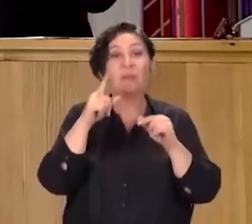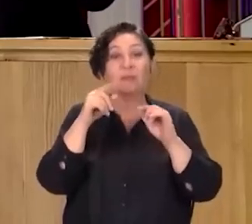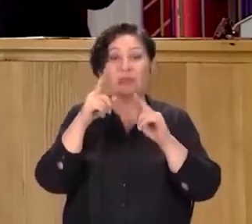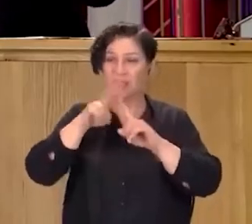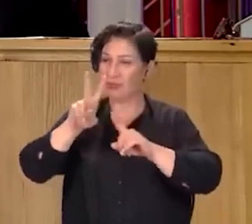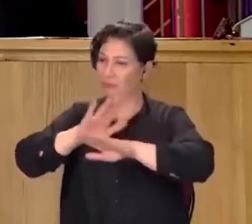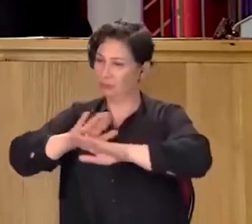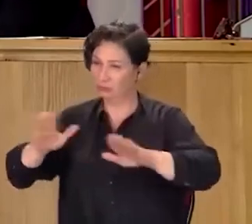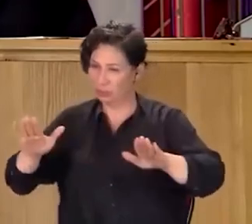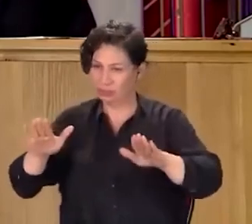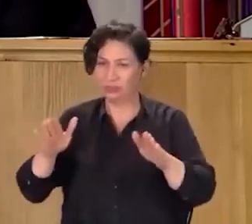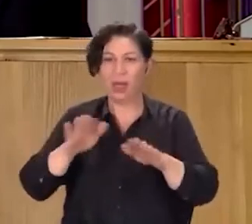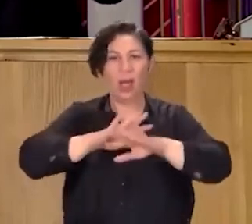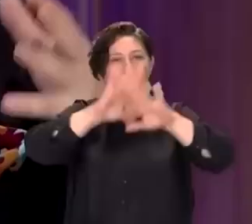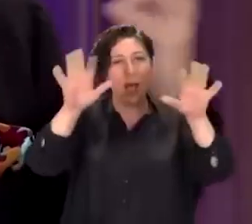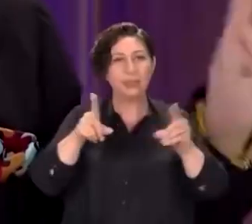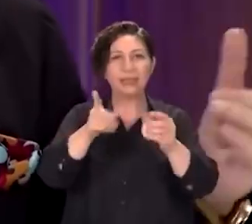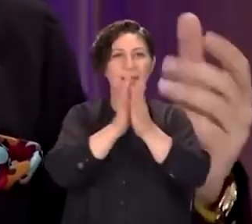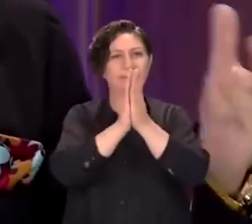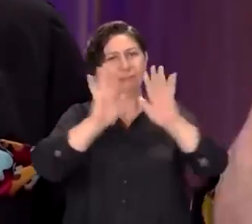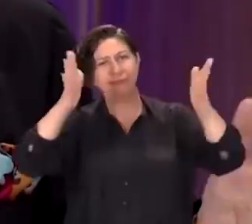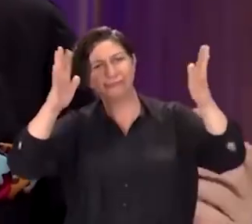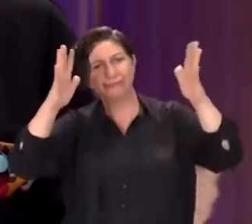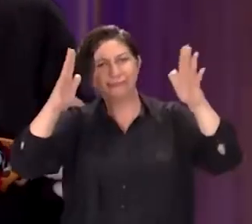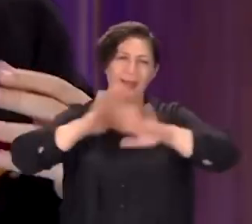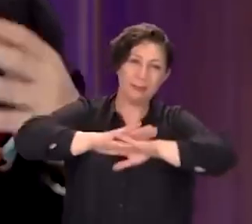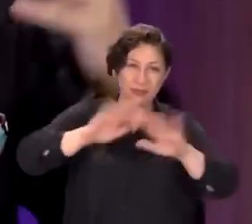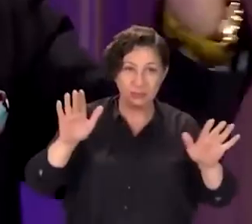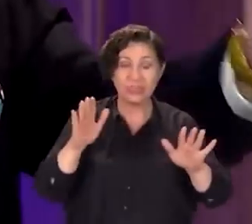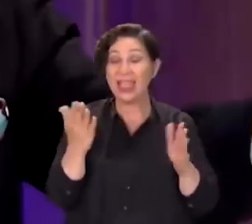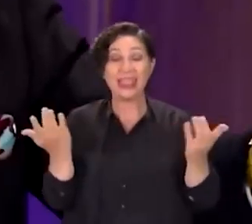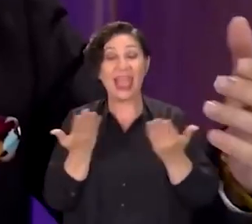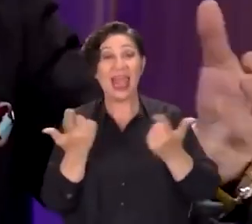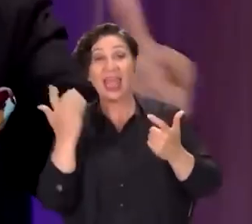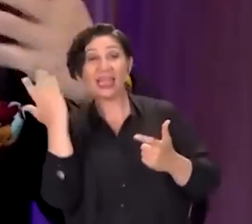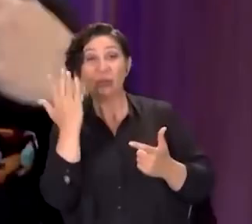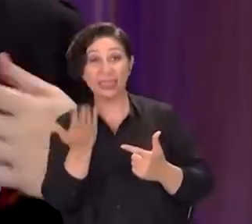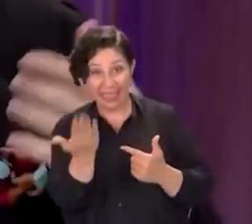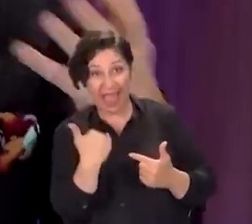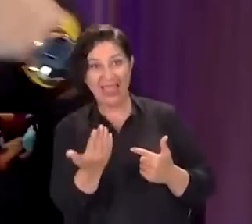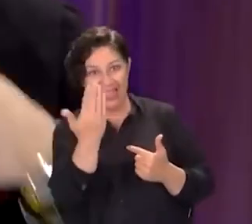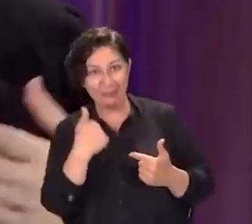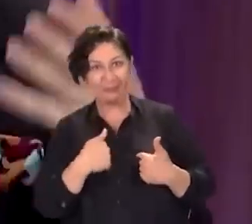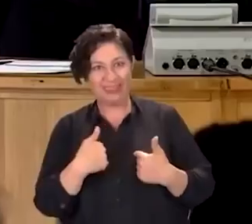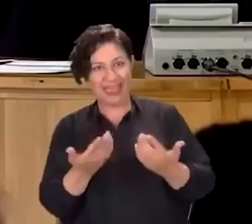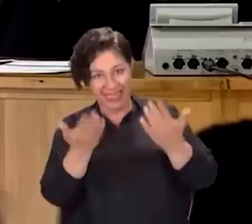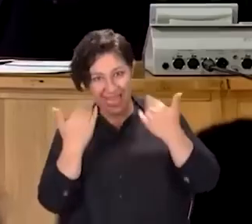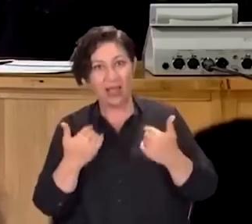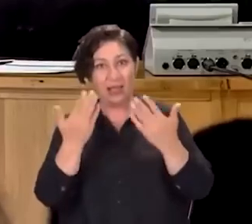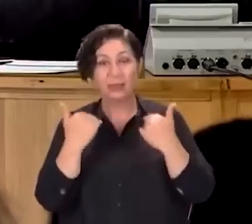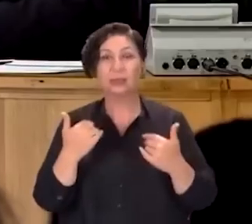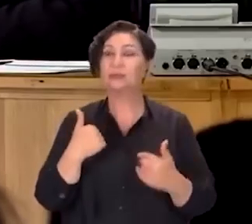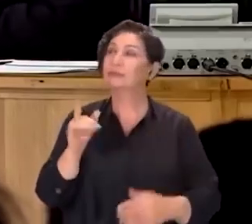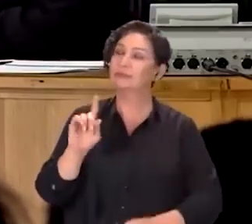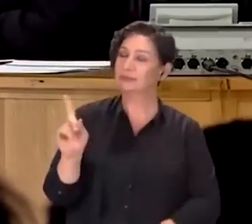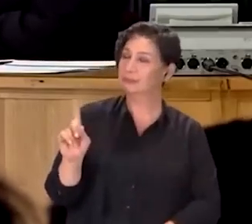programı bitirmişsin. Efendim, herkes seni alkışlıyor falan filan. Nereye gidiyorsun? Gelsene bize. Var.